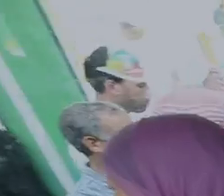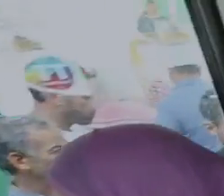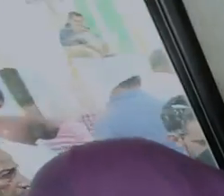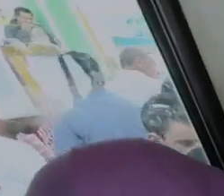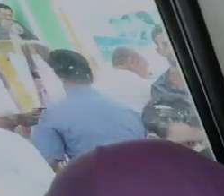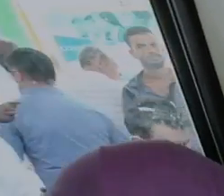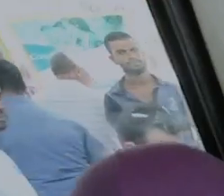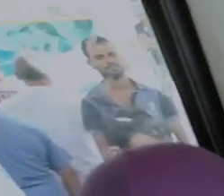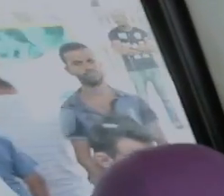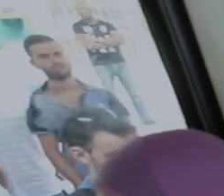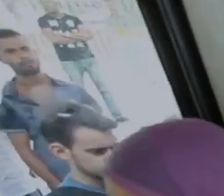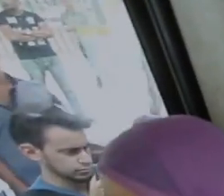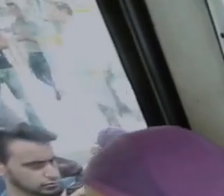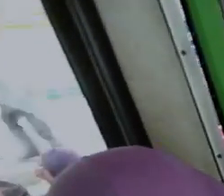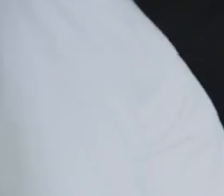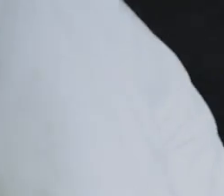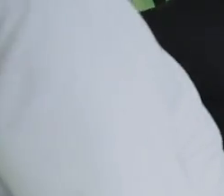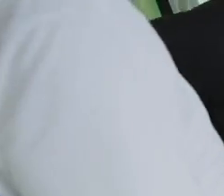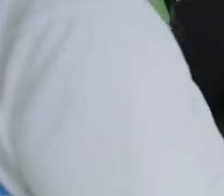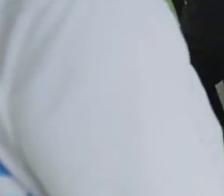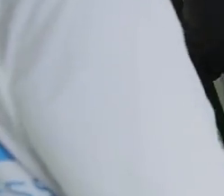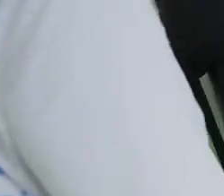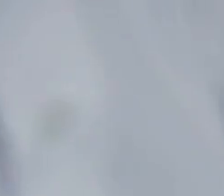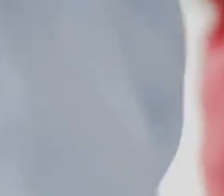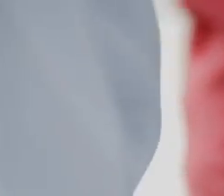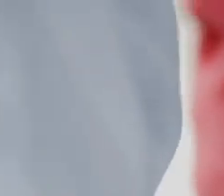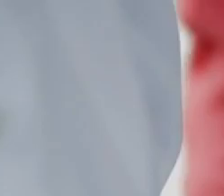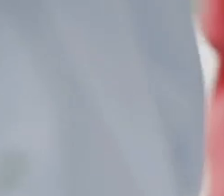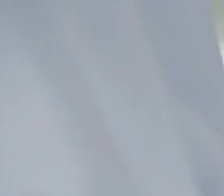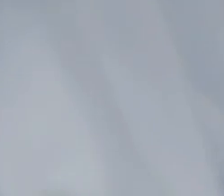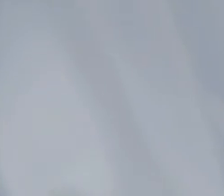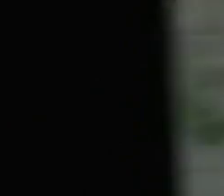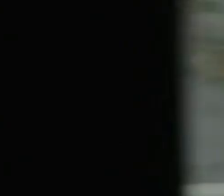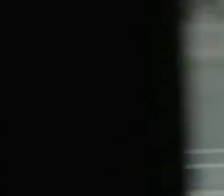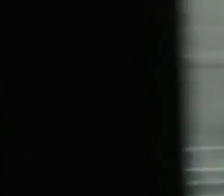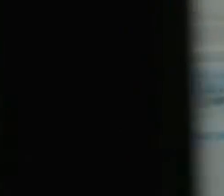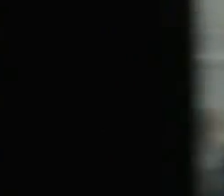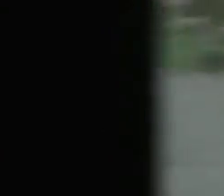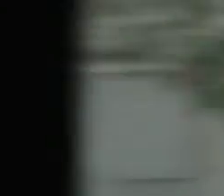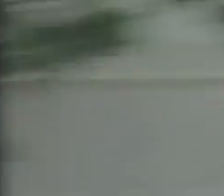Thank you.